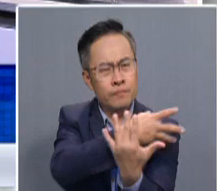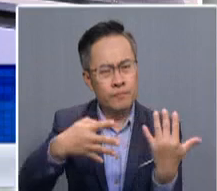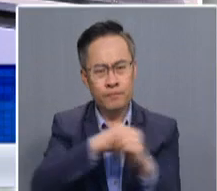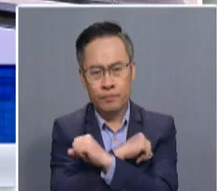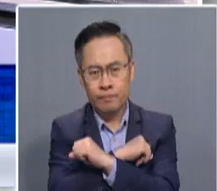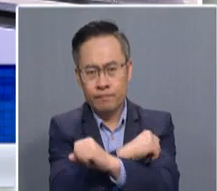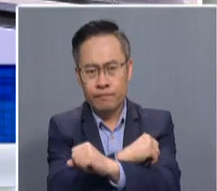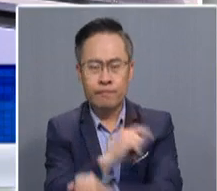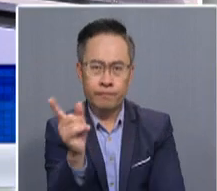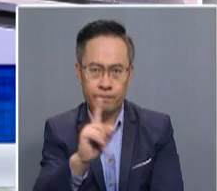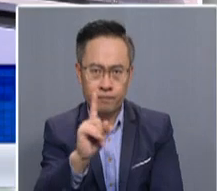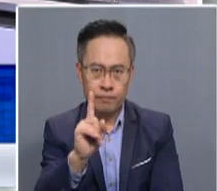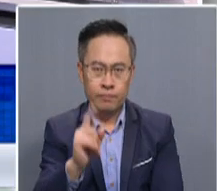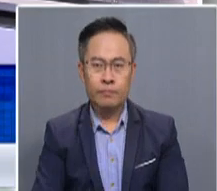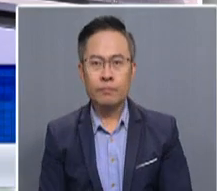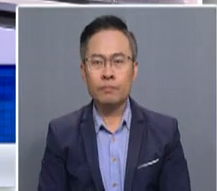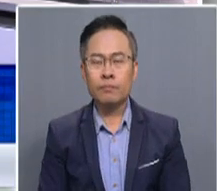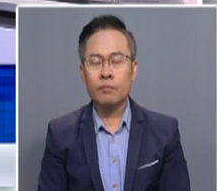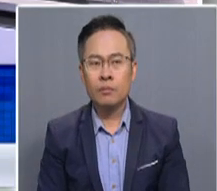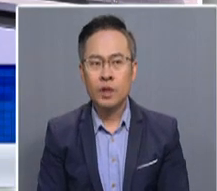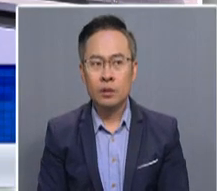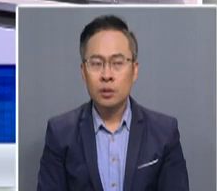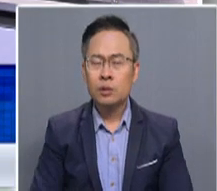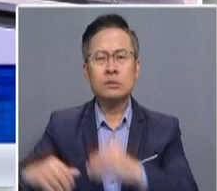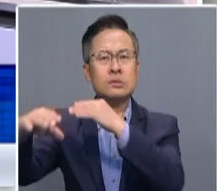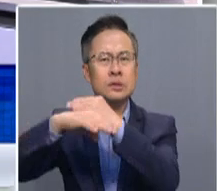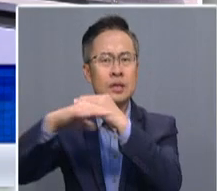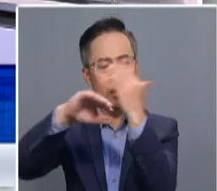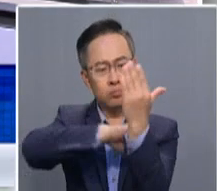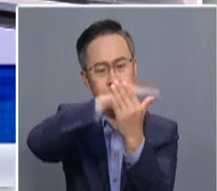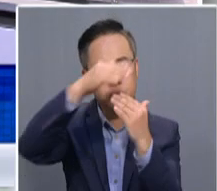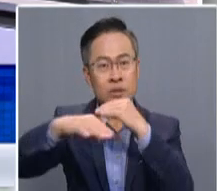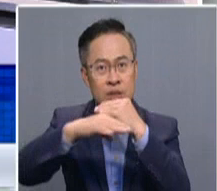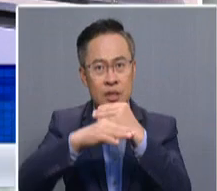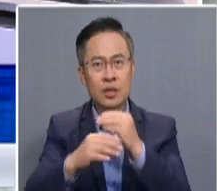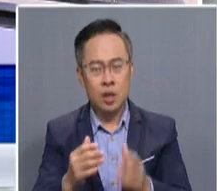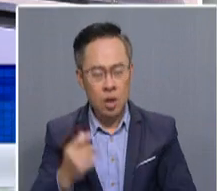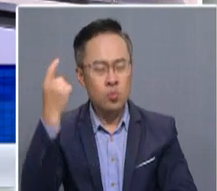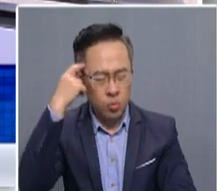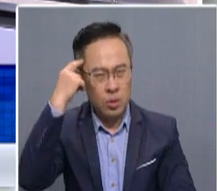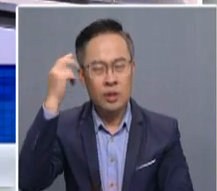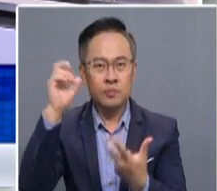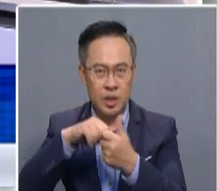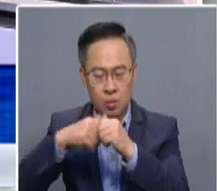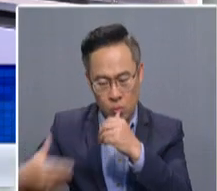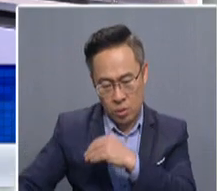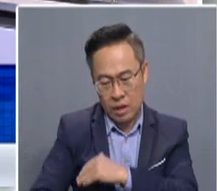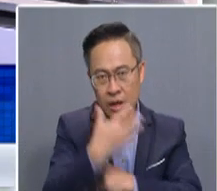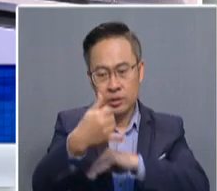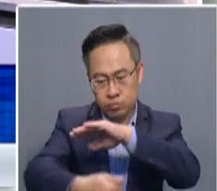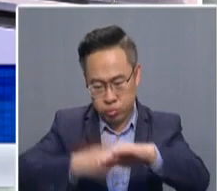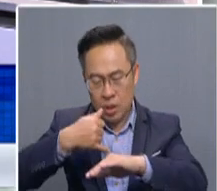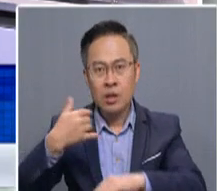ยังไงบ้างคะ คือตรงชายแดนเนี่ยเป็นจุดที่เรามองแล้วนะครับว่าถ้าจะมีการเล็ดลอดเข้ามา